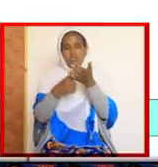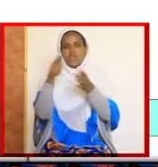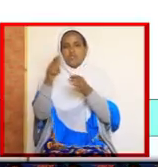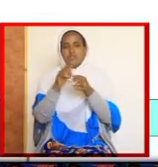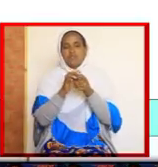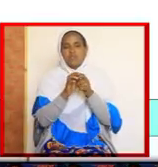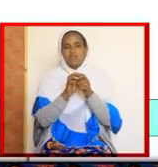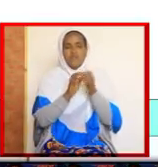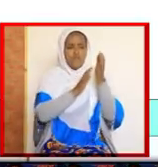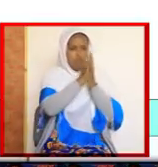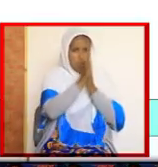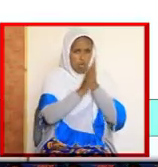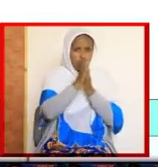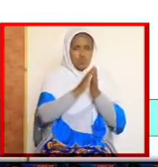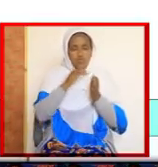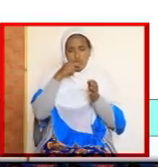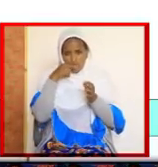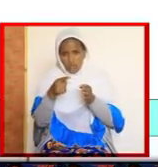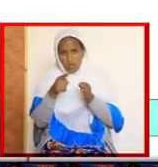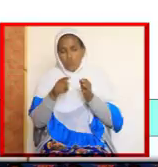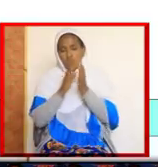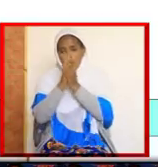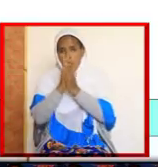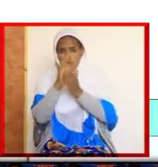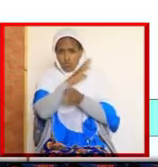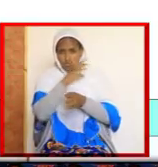እነዚህን ሲማር ፍላጎቱና እንደተባለው ፍላጎቱና